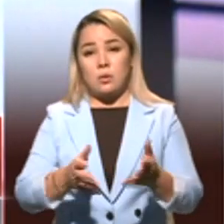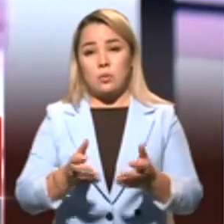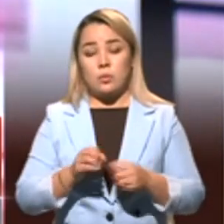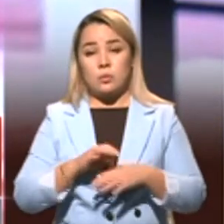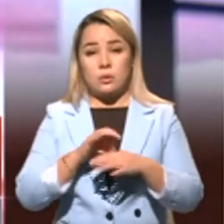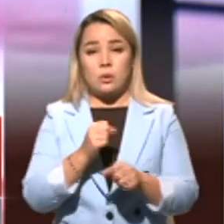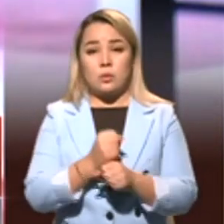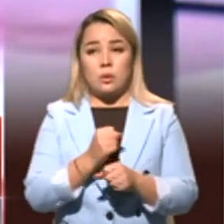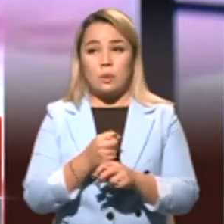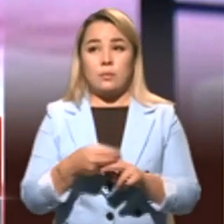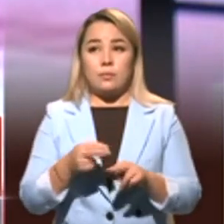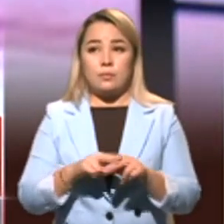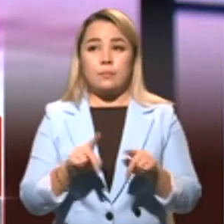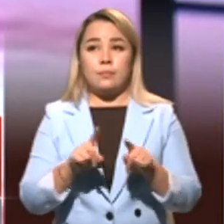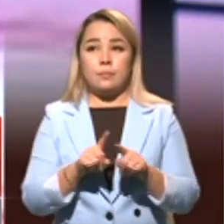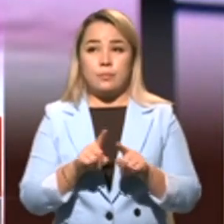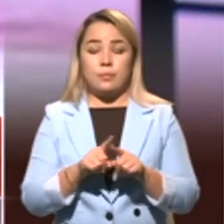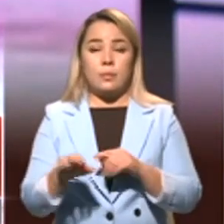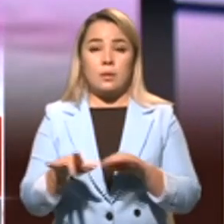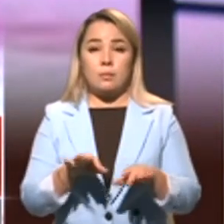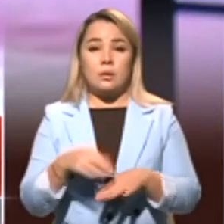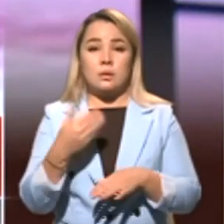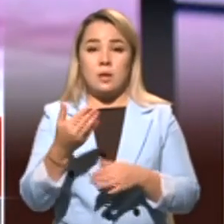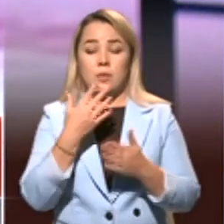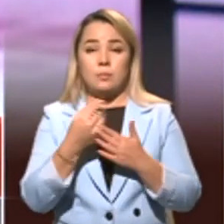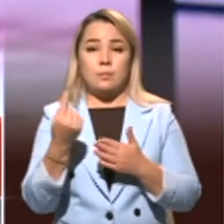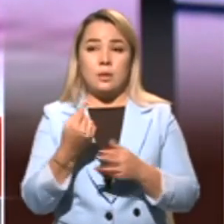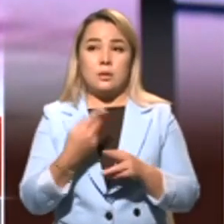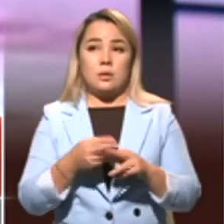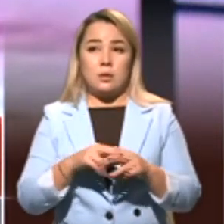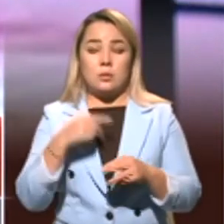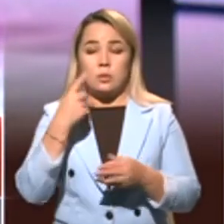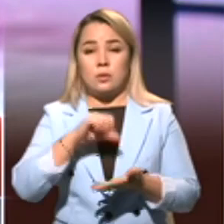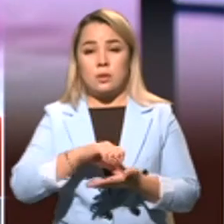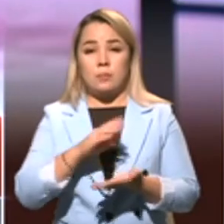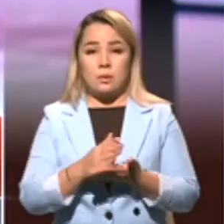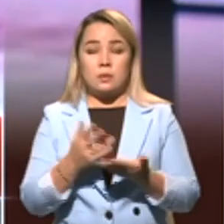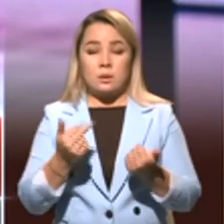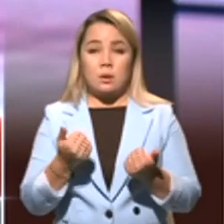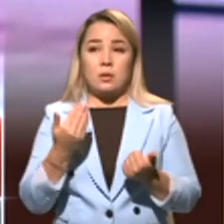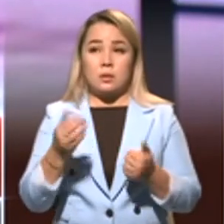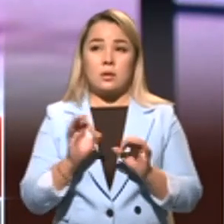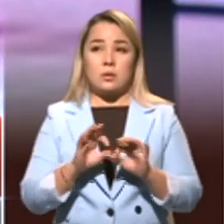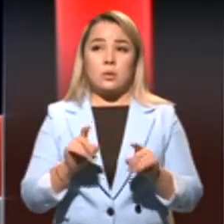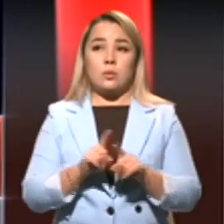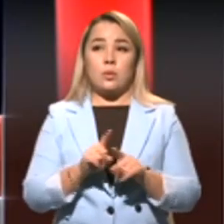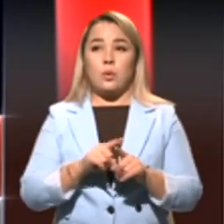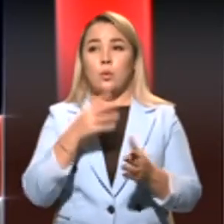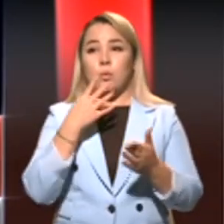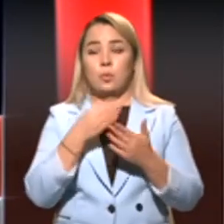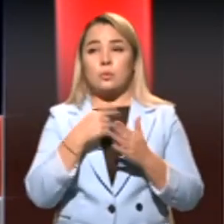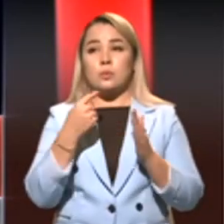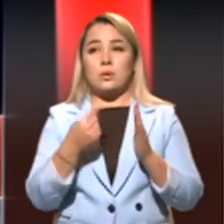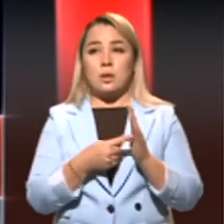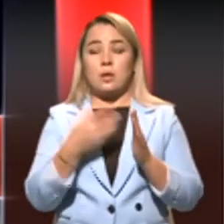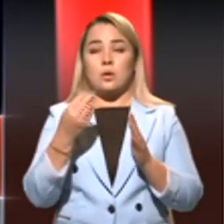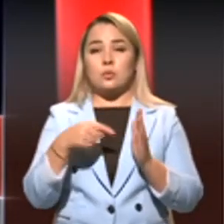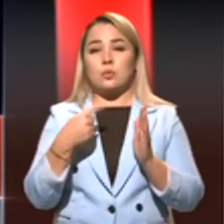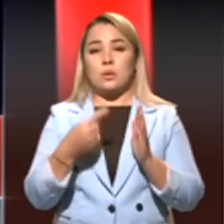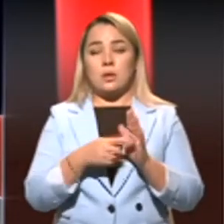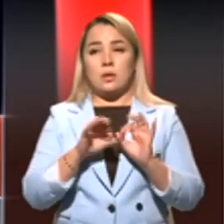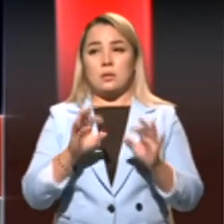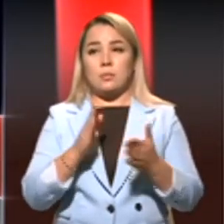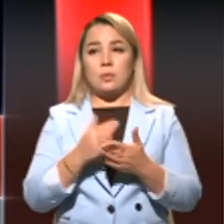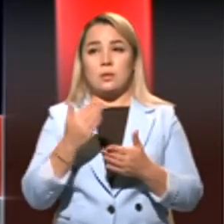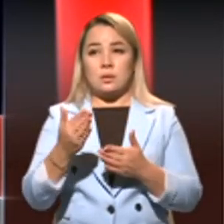өткізуі, діни іс-шара өткізу деген ол миссионерліктің бір түрі деп айтсақ болады, иә. Енді Қасқырбек мырза, сіз өз сұрағыңызға тағы бір сұрақ қойып